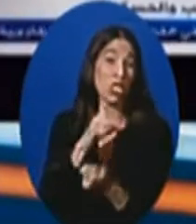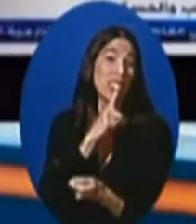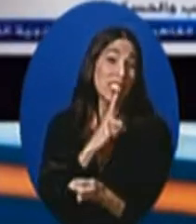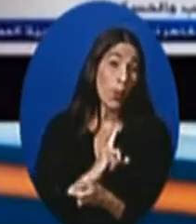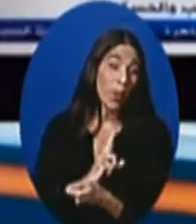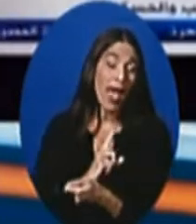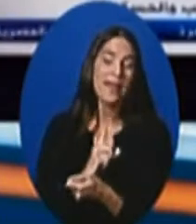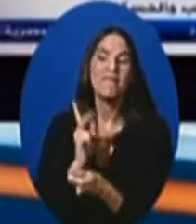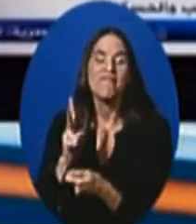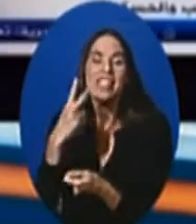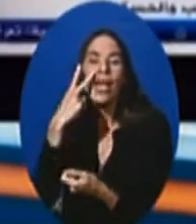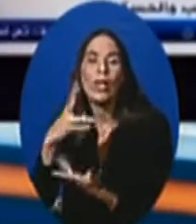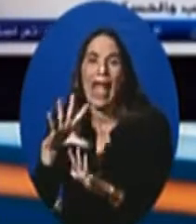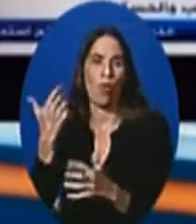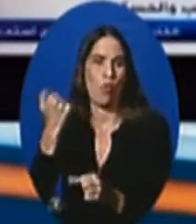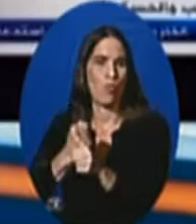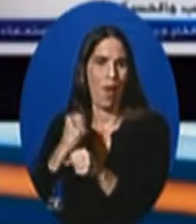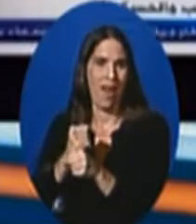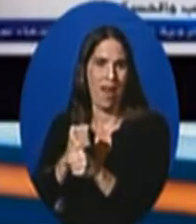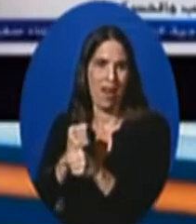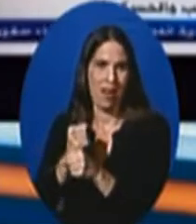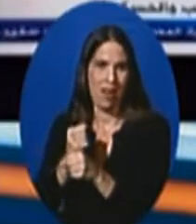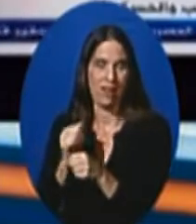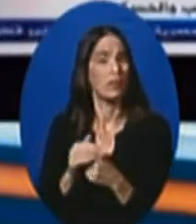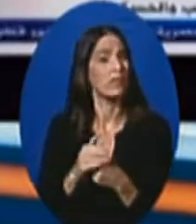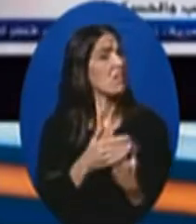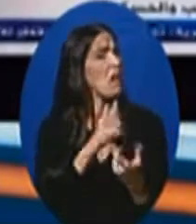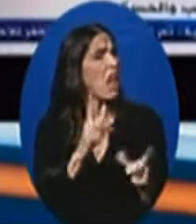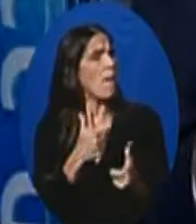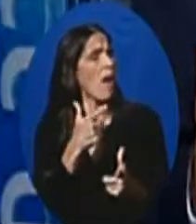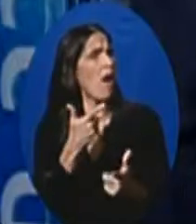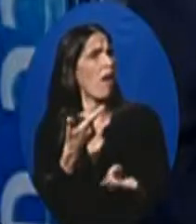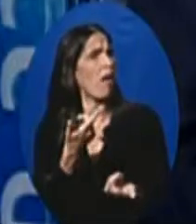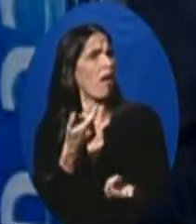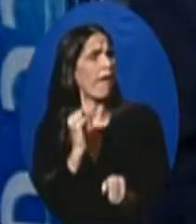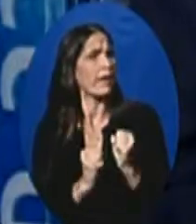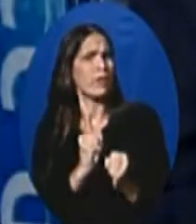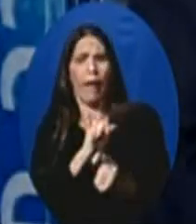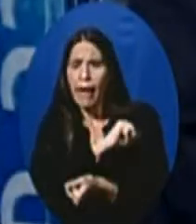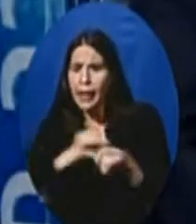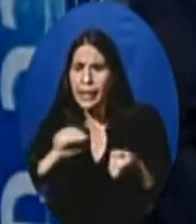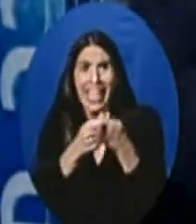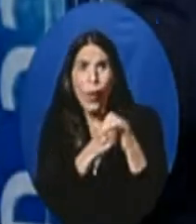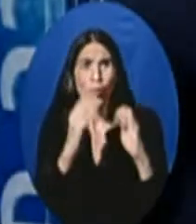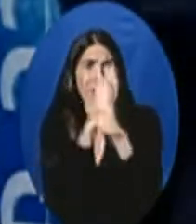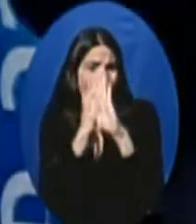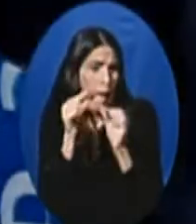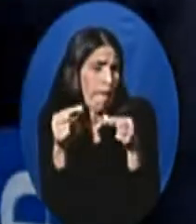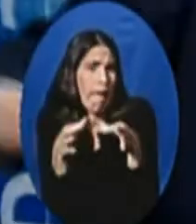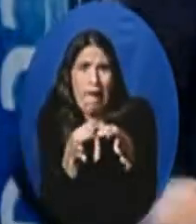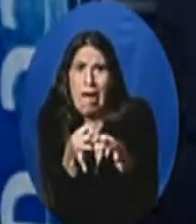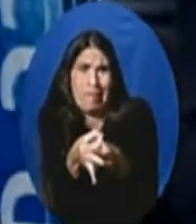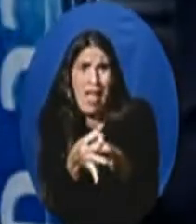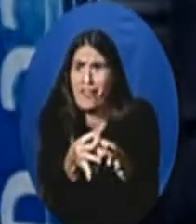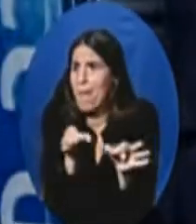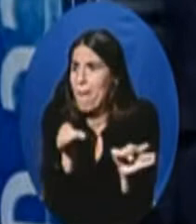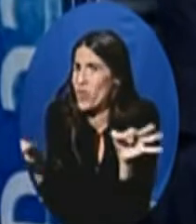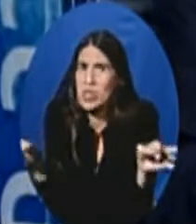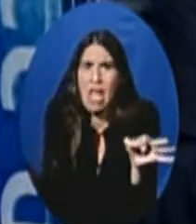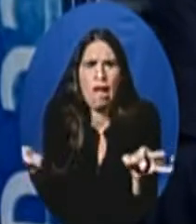צריך לראות איך הוא יעשה את הדבר הזה. למה זה כל כך קשה לחסל ארגון טרור כזה קטן וכזה חזק וכזה